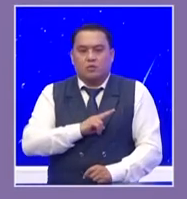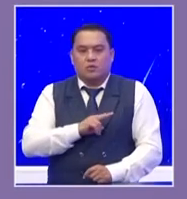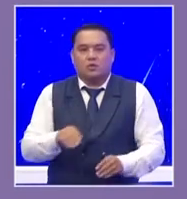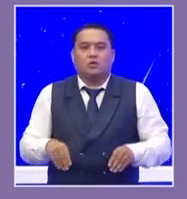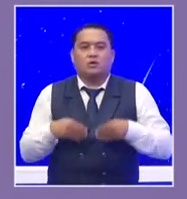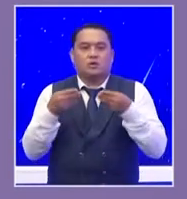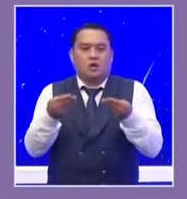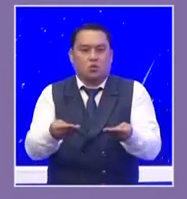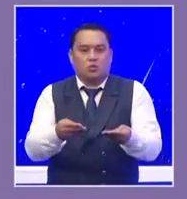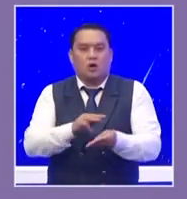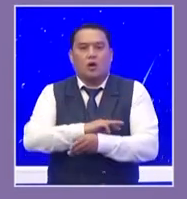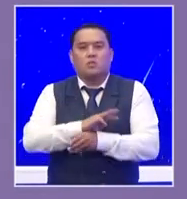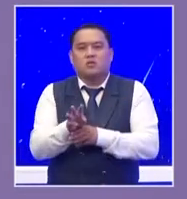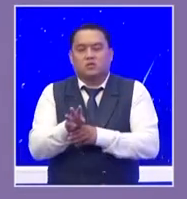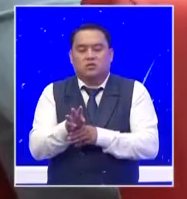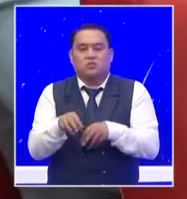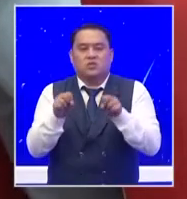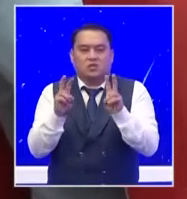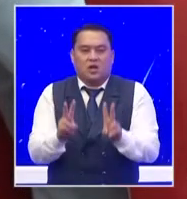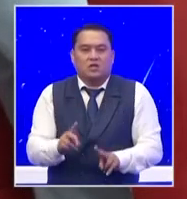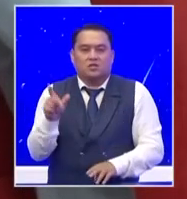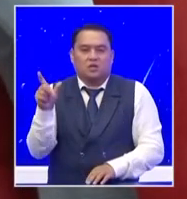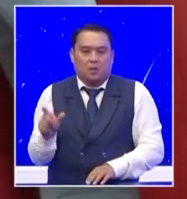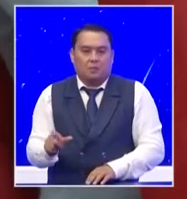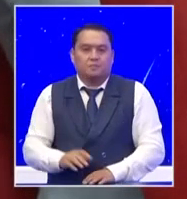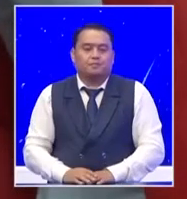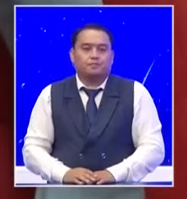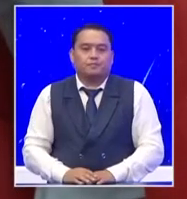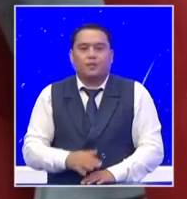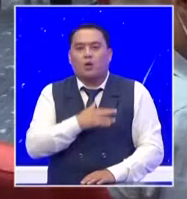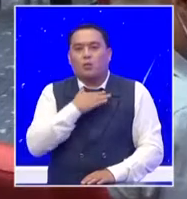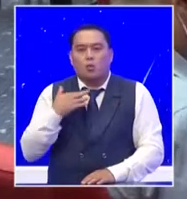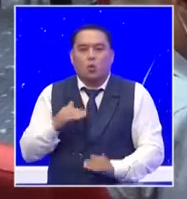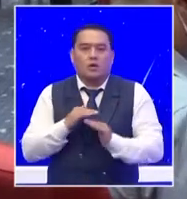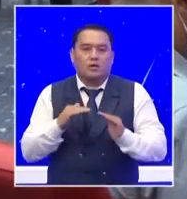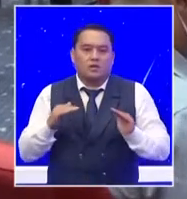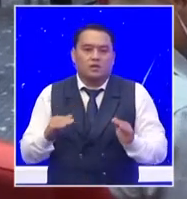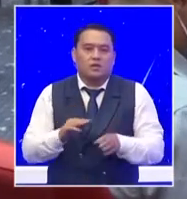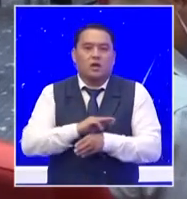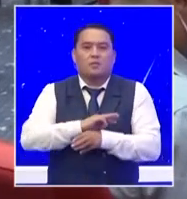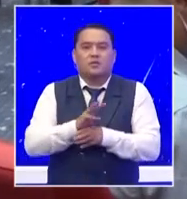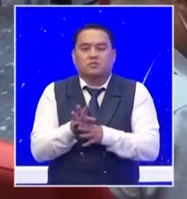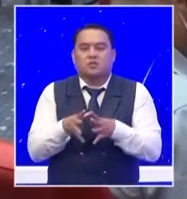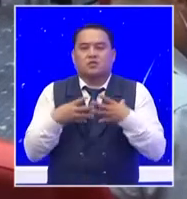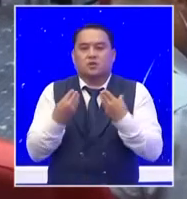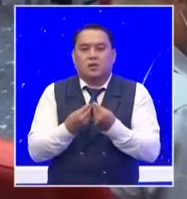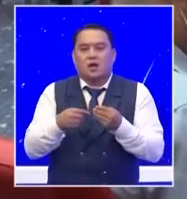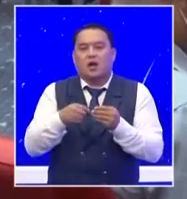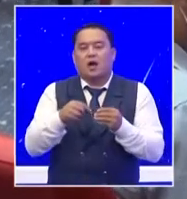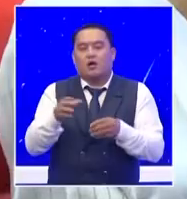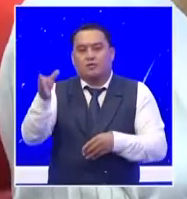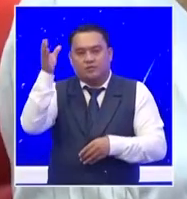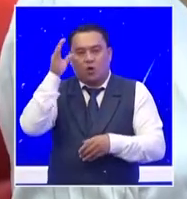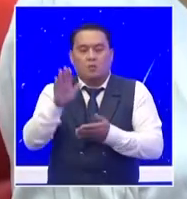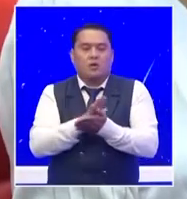дают, обеспечивают кадрами. Особое внимание уделяется многодетным и малоимущим семьям. Из 260